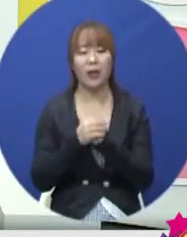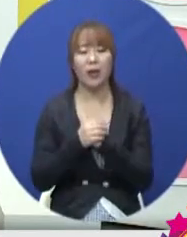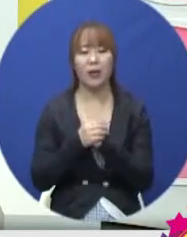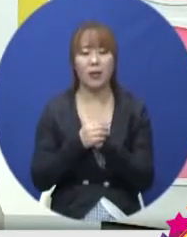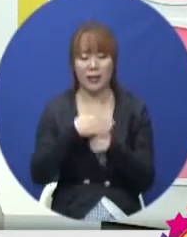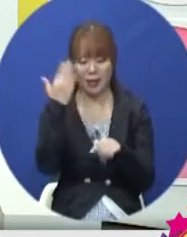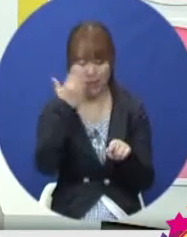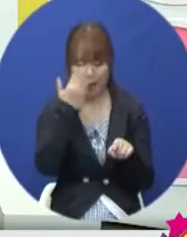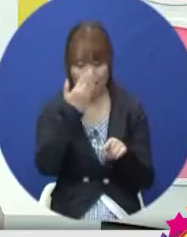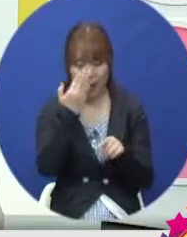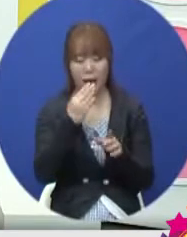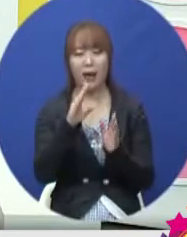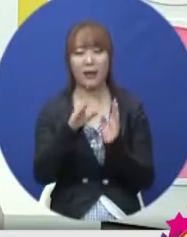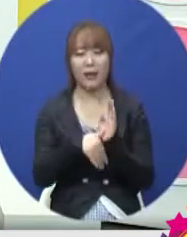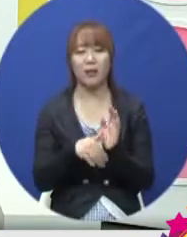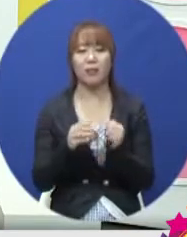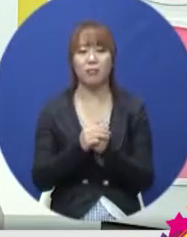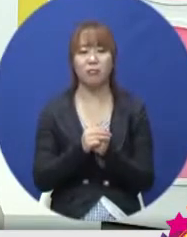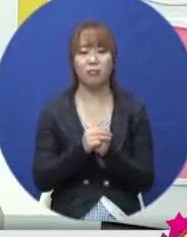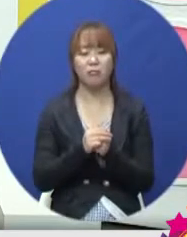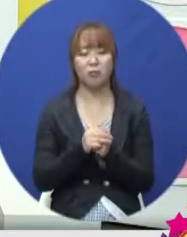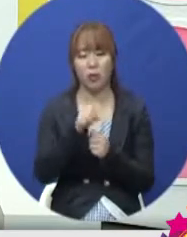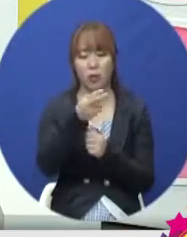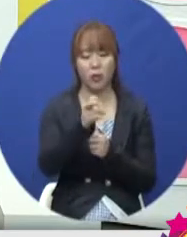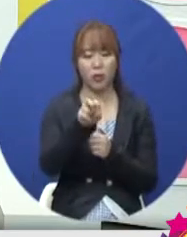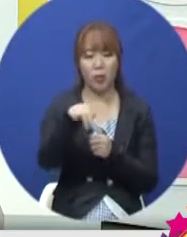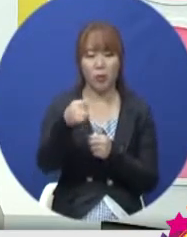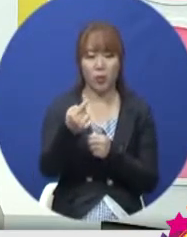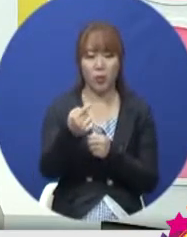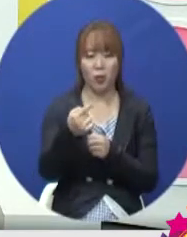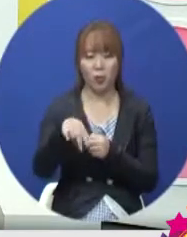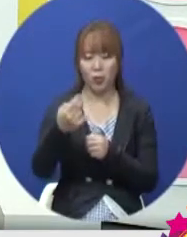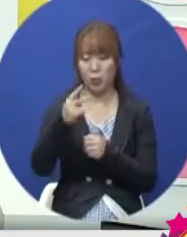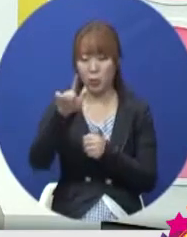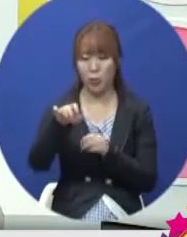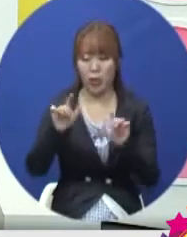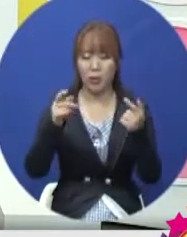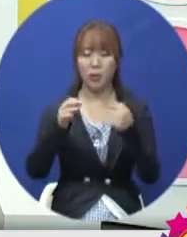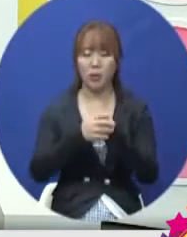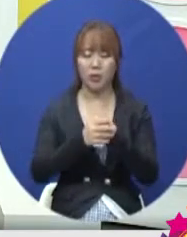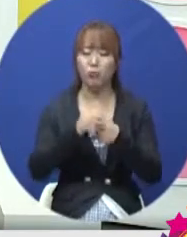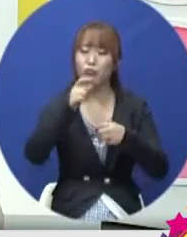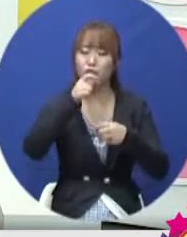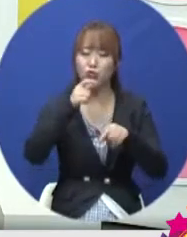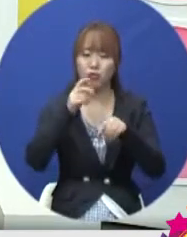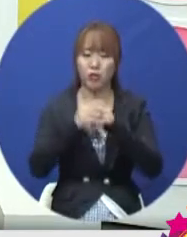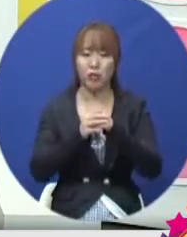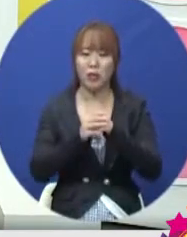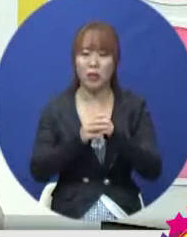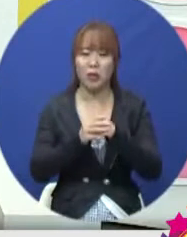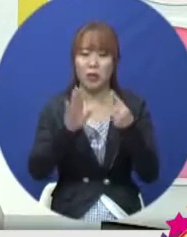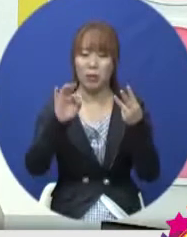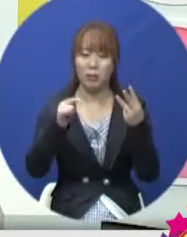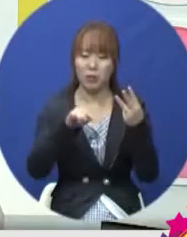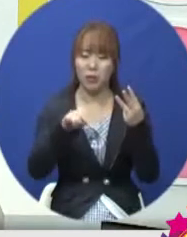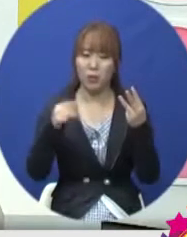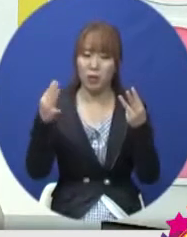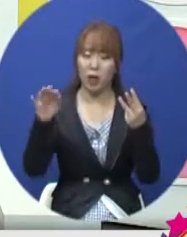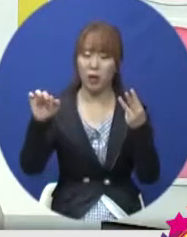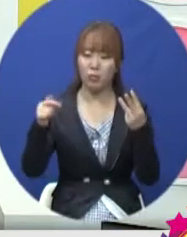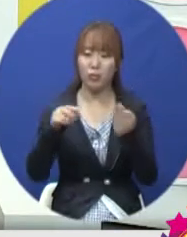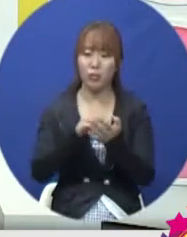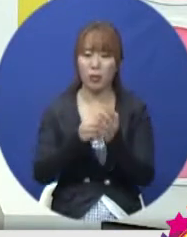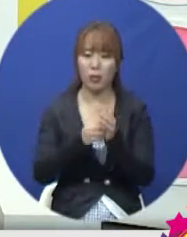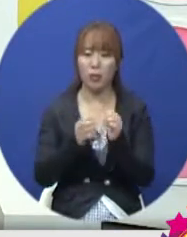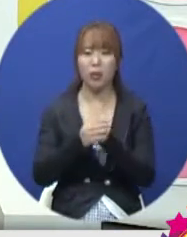이제 세척을 할 때 네. 뭐 꼭 염소 소독약 아니더라도 흐르는 그렇죠. 물에 이렇게 한 3분에서 4분